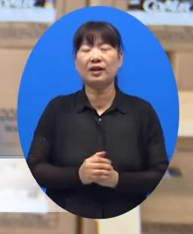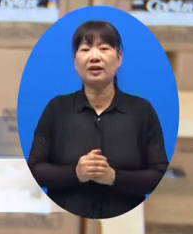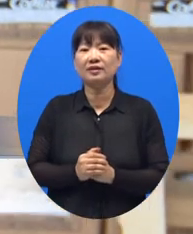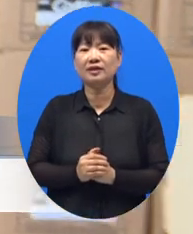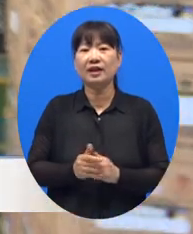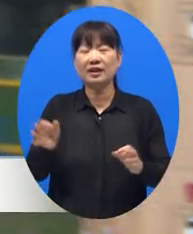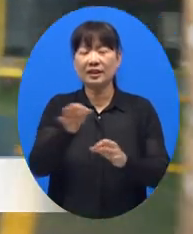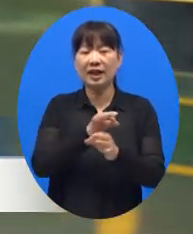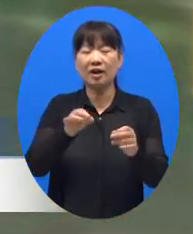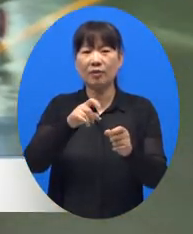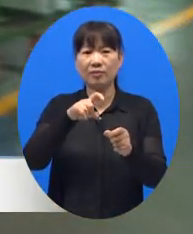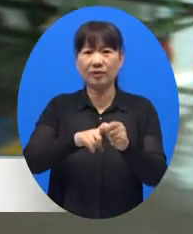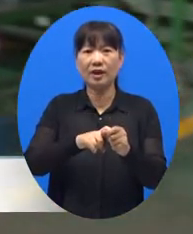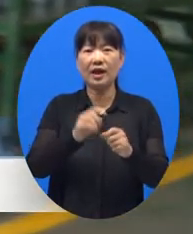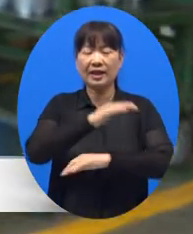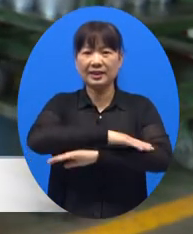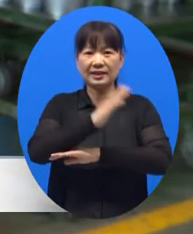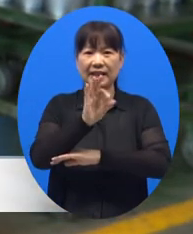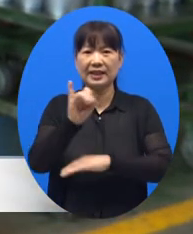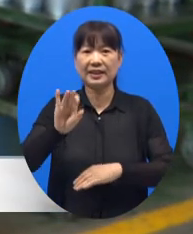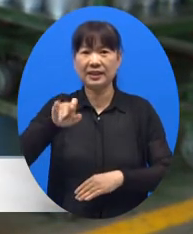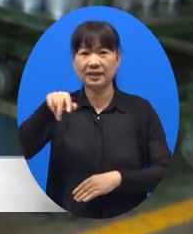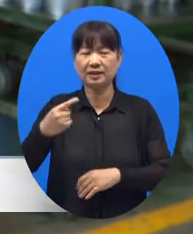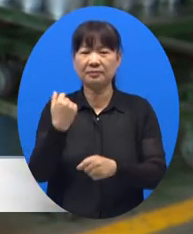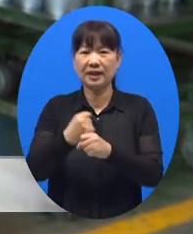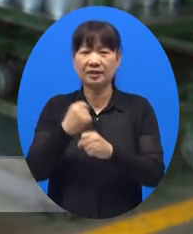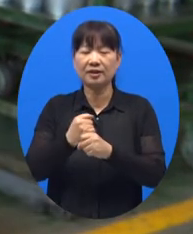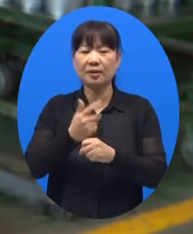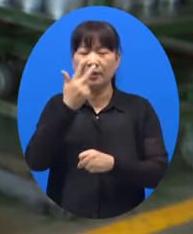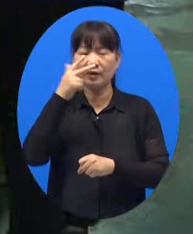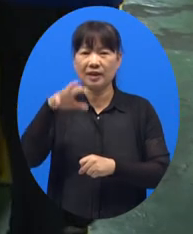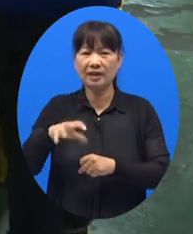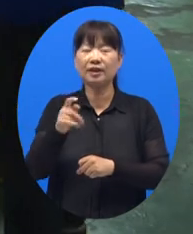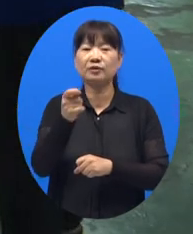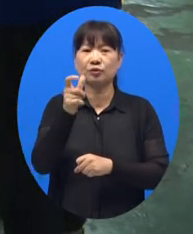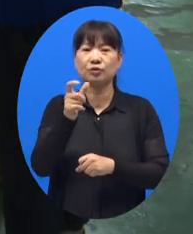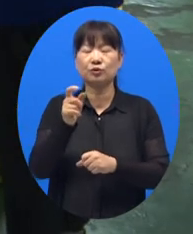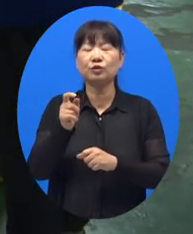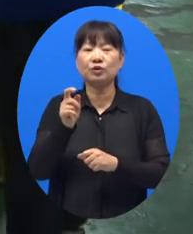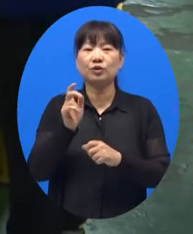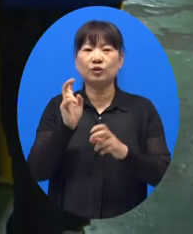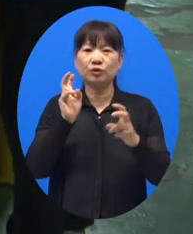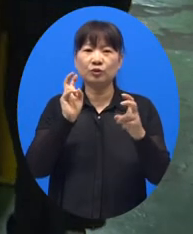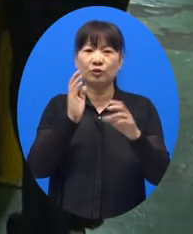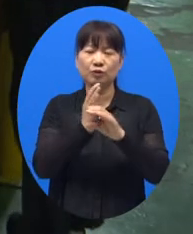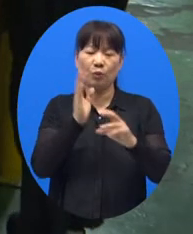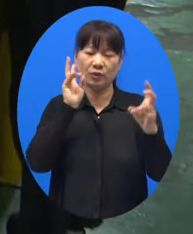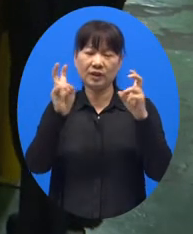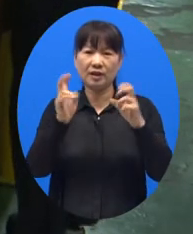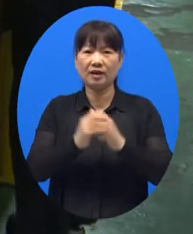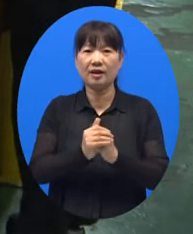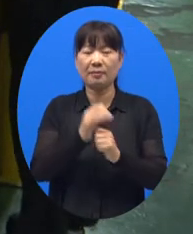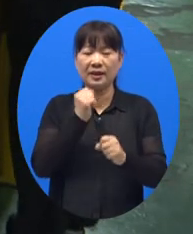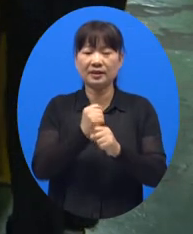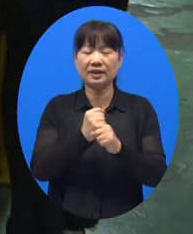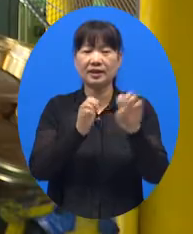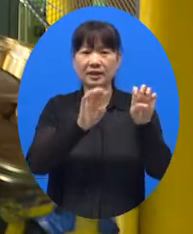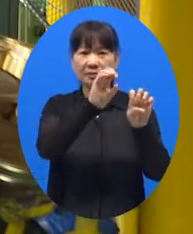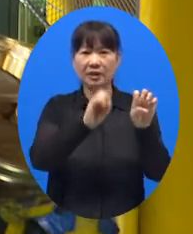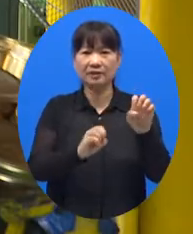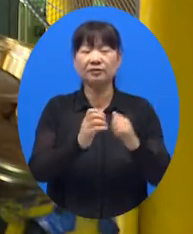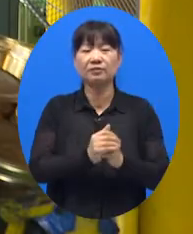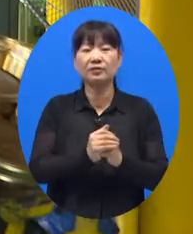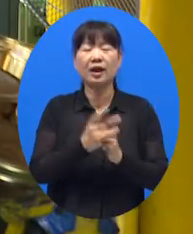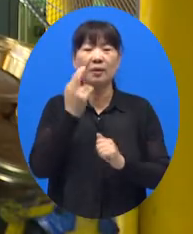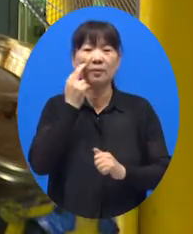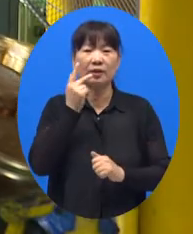상업용 인쇄잉크를 생산하는 경기도 평택의 한 중소기업입니다. 생산량의 40%를 미국과 터키, 인도